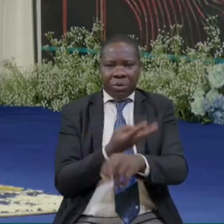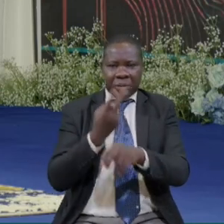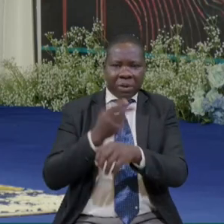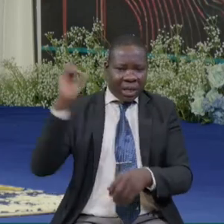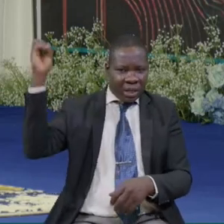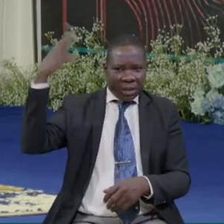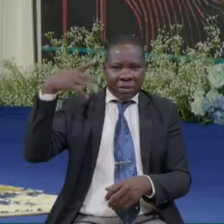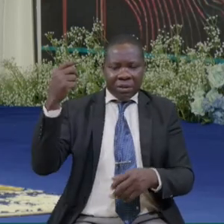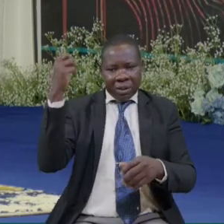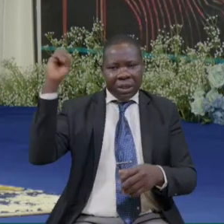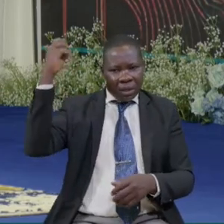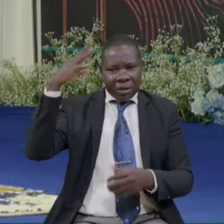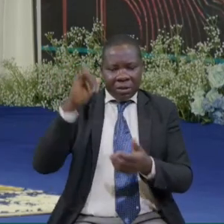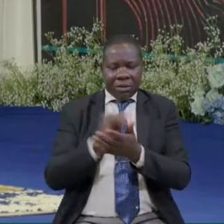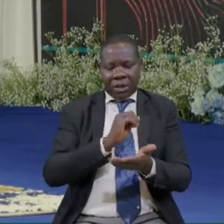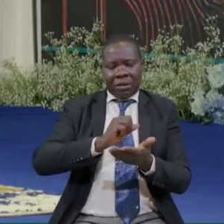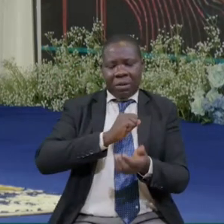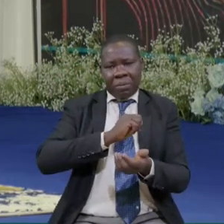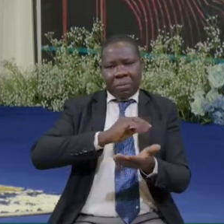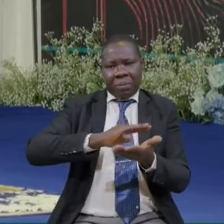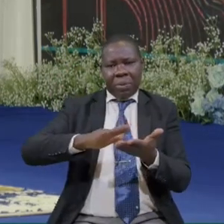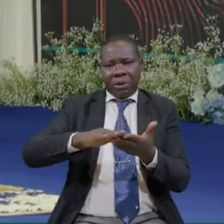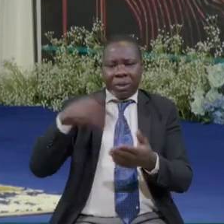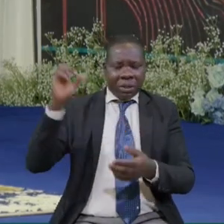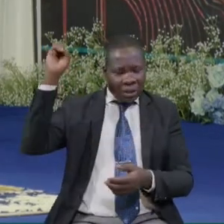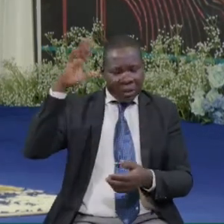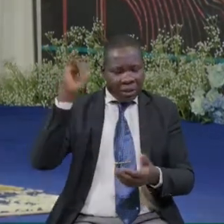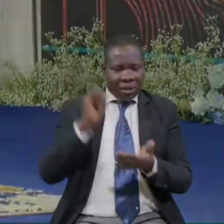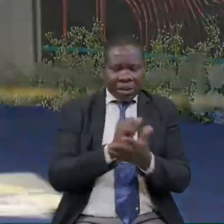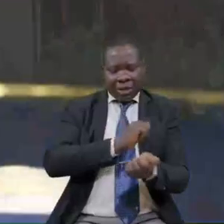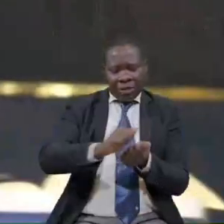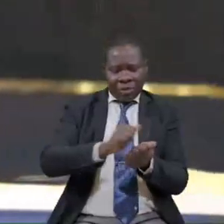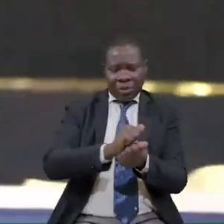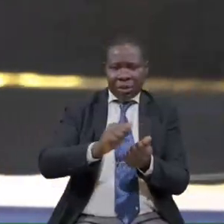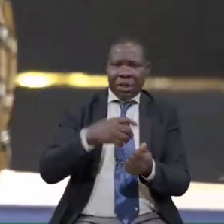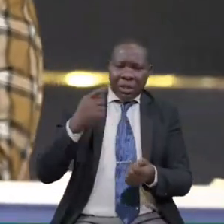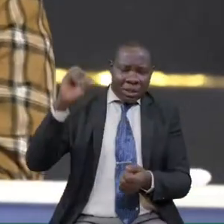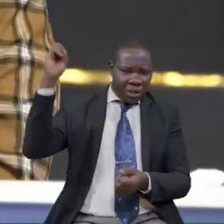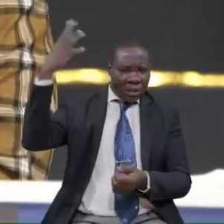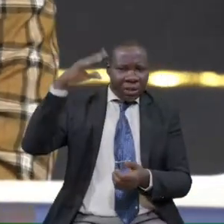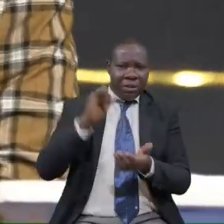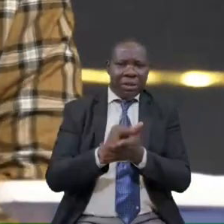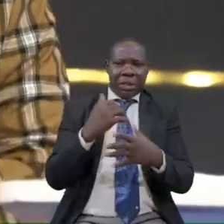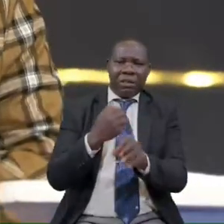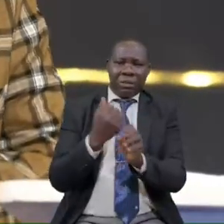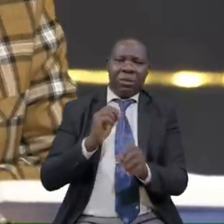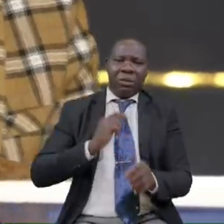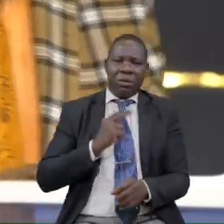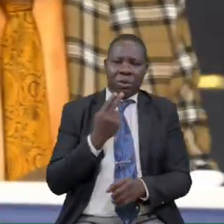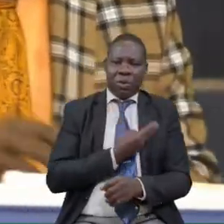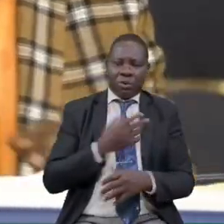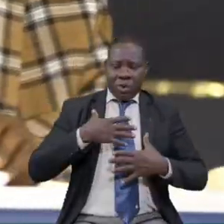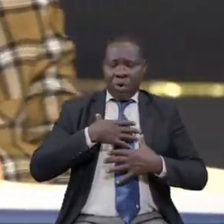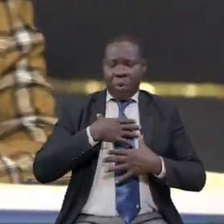qui pardonne, la grâce qui purifie et la grâce qui nous rend